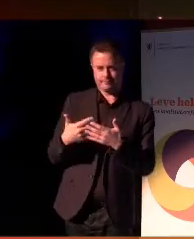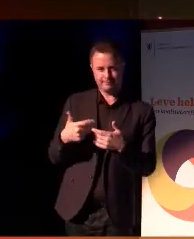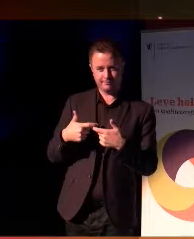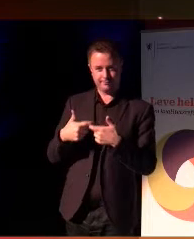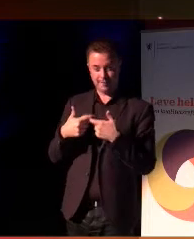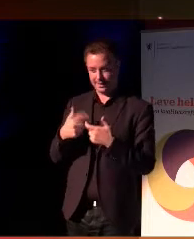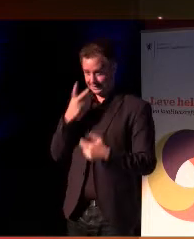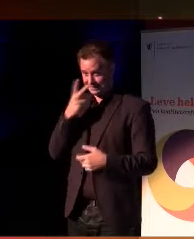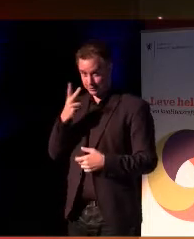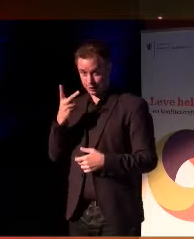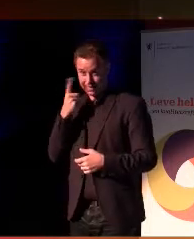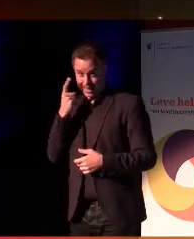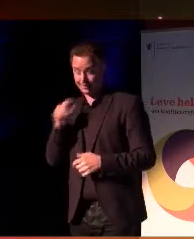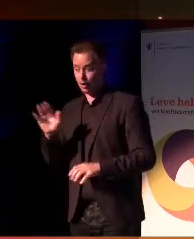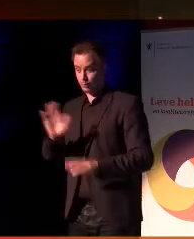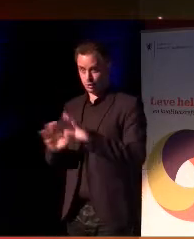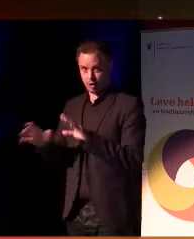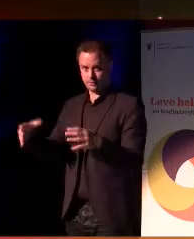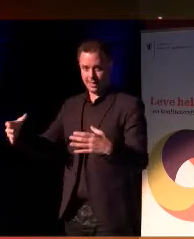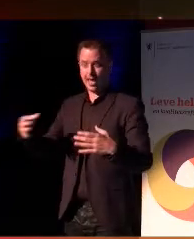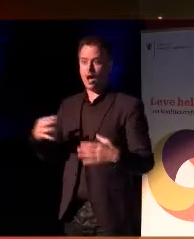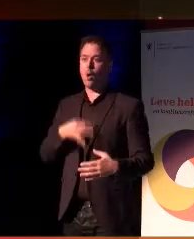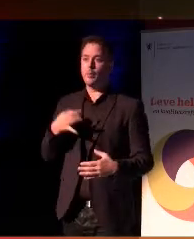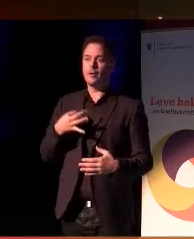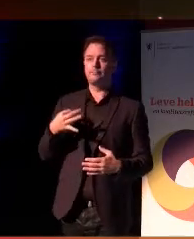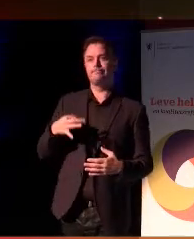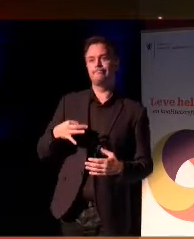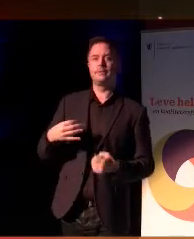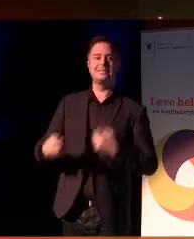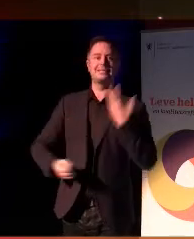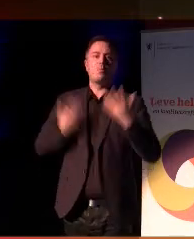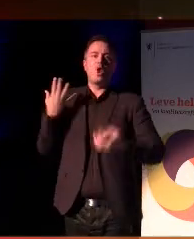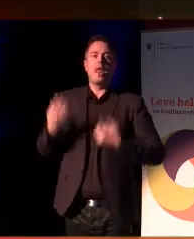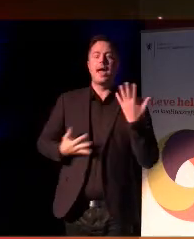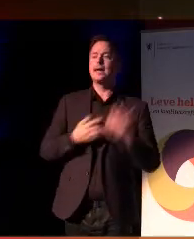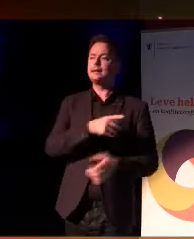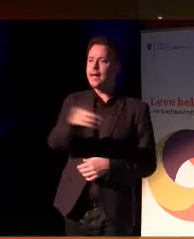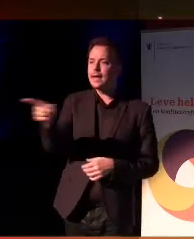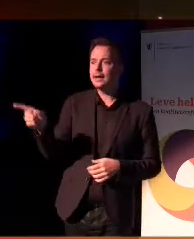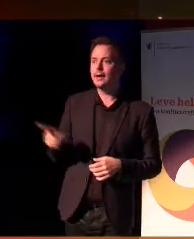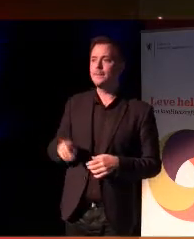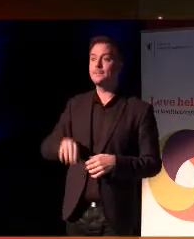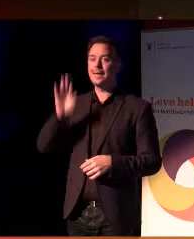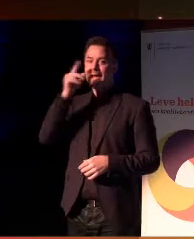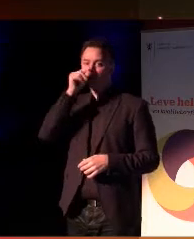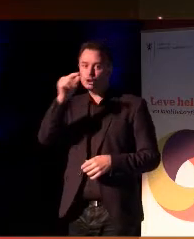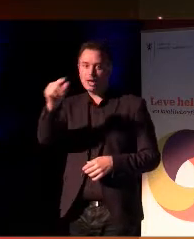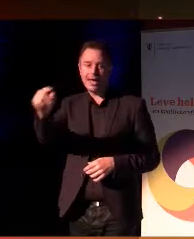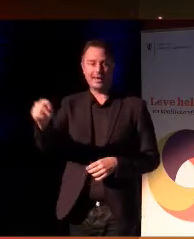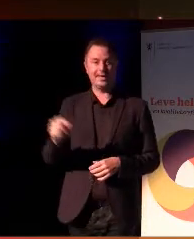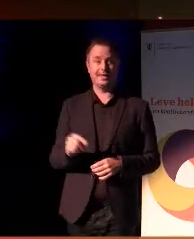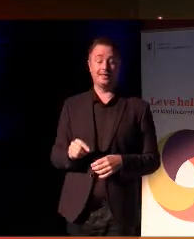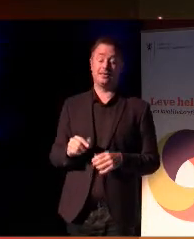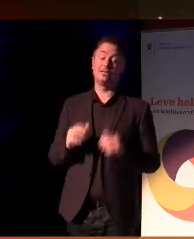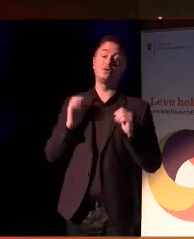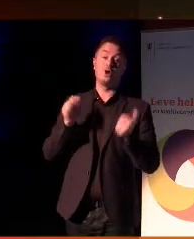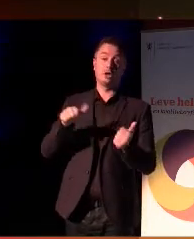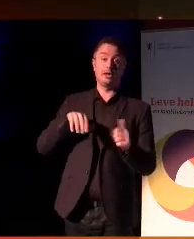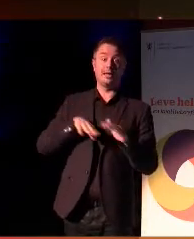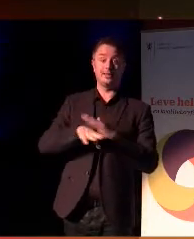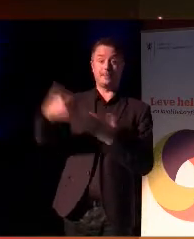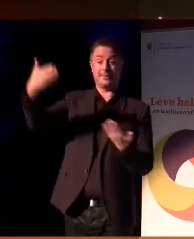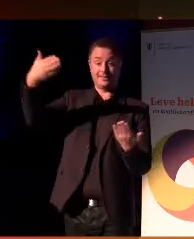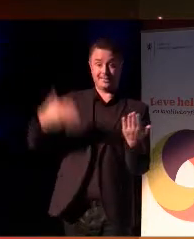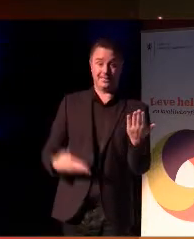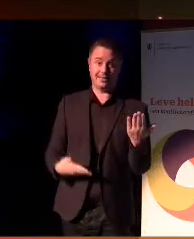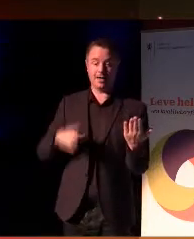måte stimulert noen av dere, gjort dere mer nysgjerrige. Har jeg vekket den interessen, så kan dere lese mer på våre hjemmesider, hvor dere